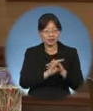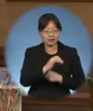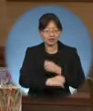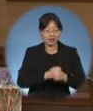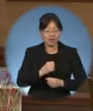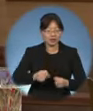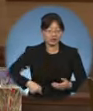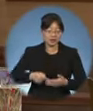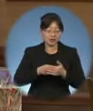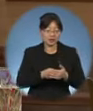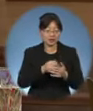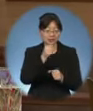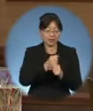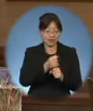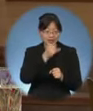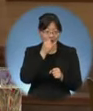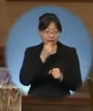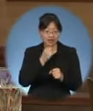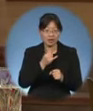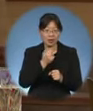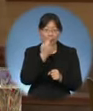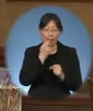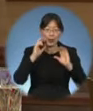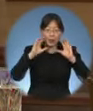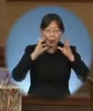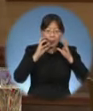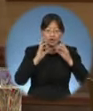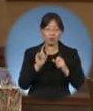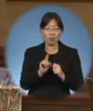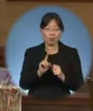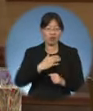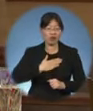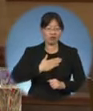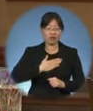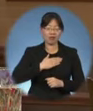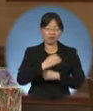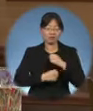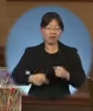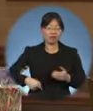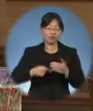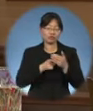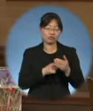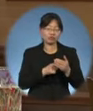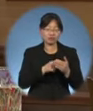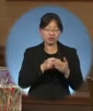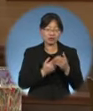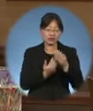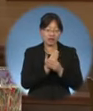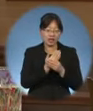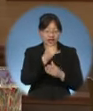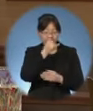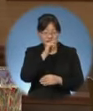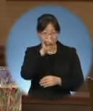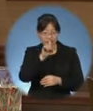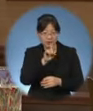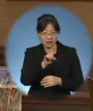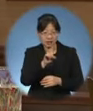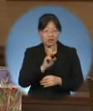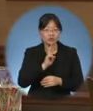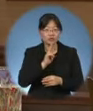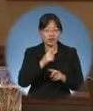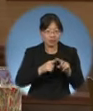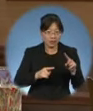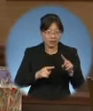형성됩니다. 네. 아니, 그 피덩이 어린 그 아이들이 도대체 뭘 한다고 자유의지가 생길까? 그렇죠. 그러면 두